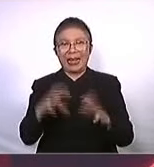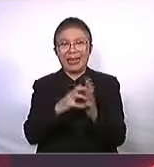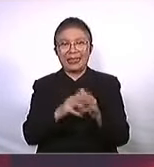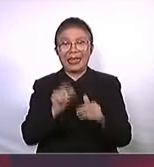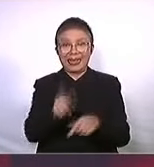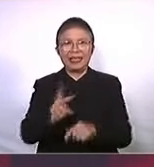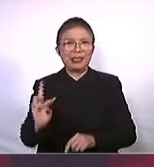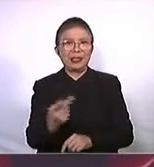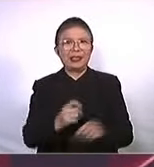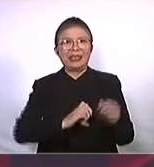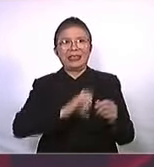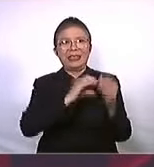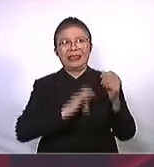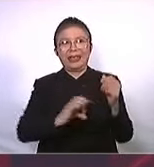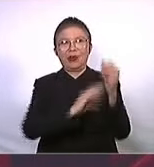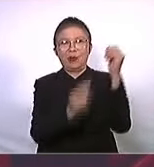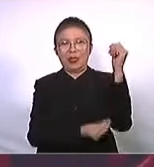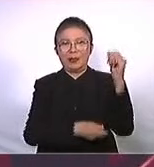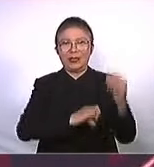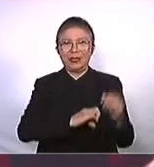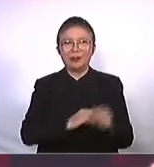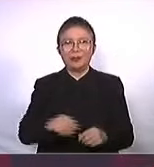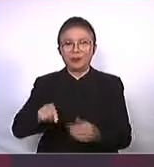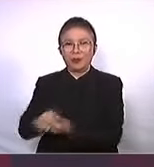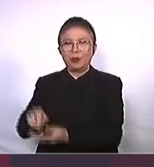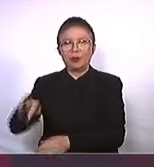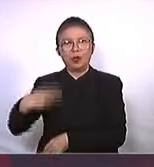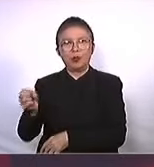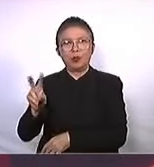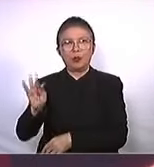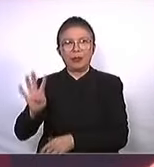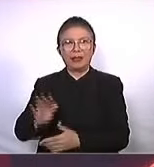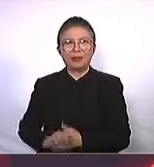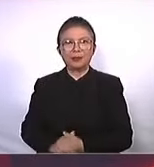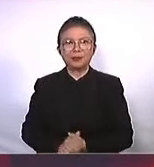debat kedua calon wakil presiden pemilu 2024.